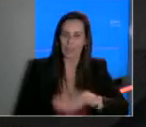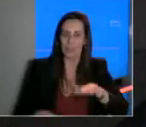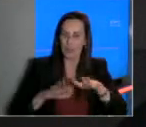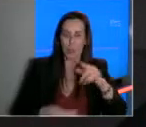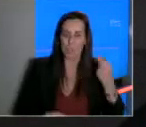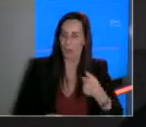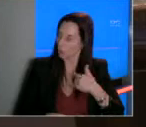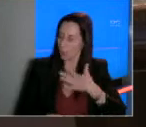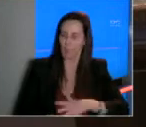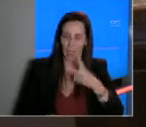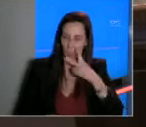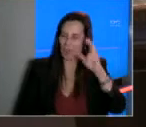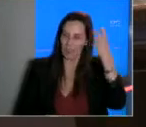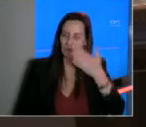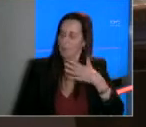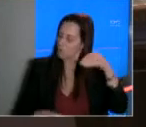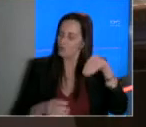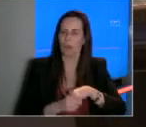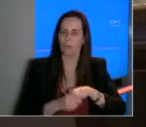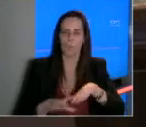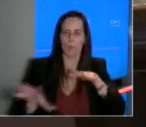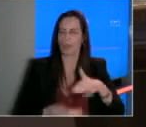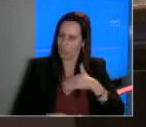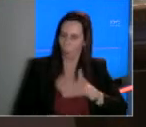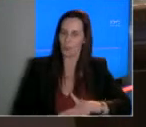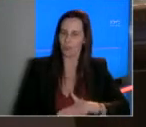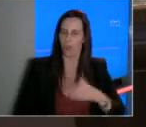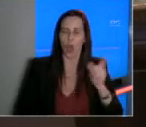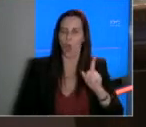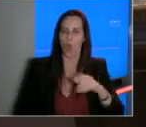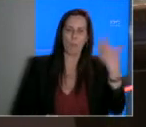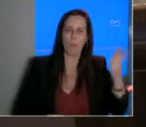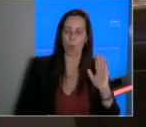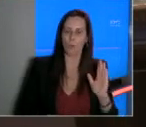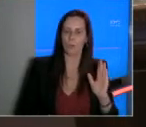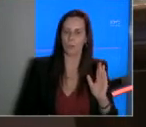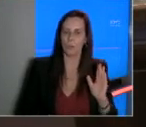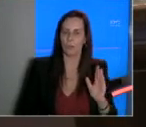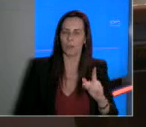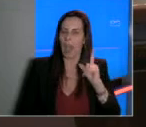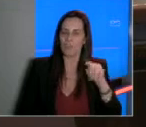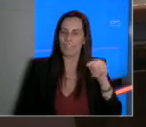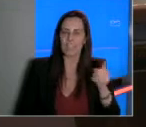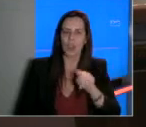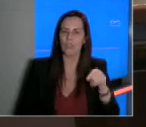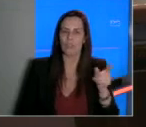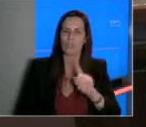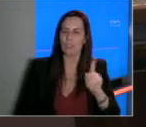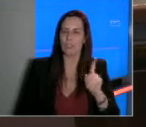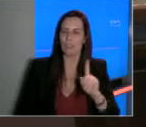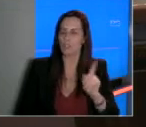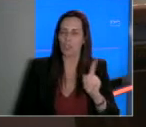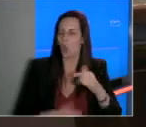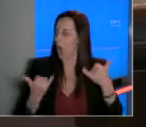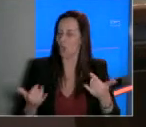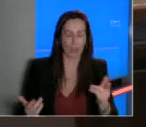ממשלת מיעוט, אני רוצה לראות את ערביי ישראל לוקחים חלק בממשלה, לא מבחוץ, כן? אבל זה לא היה בקלפים